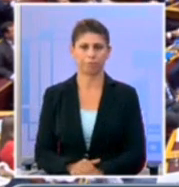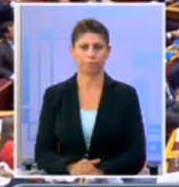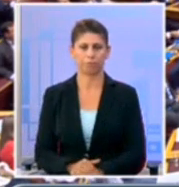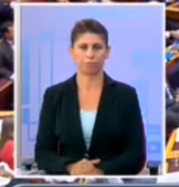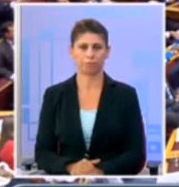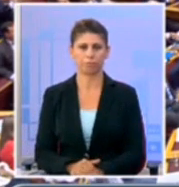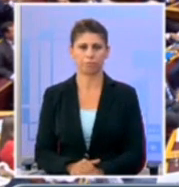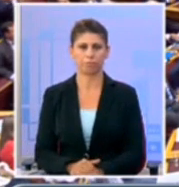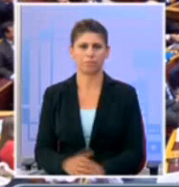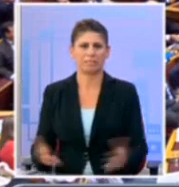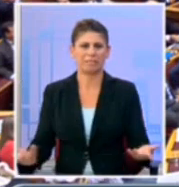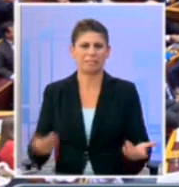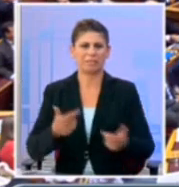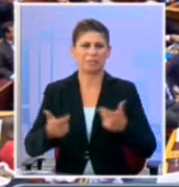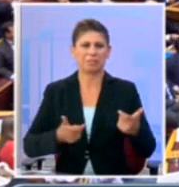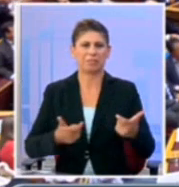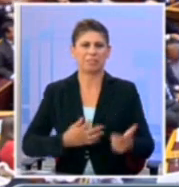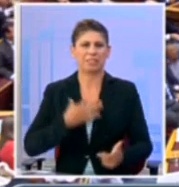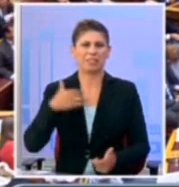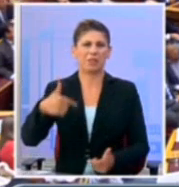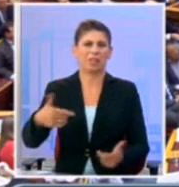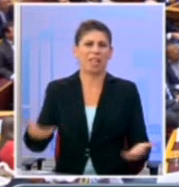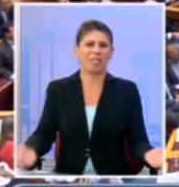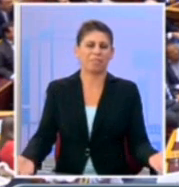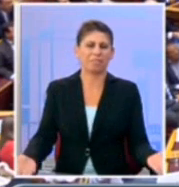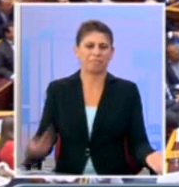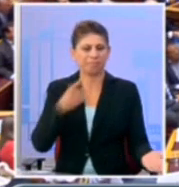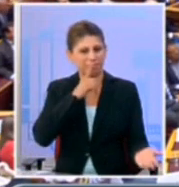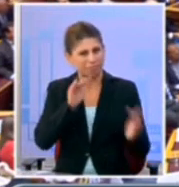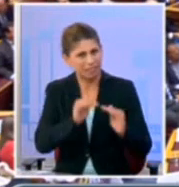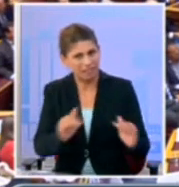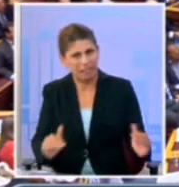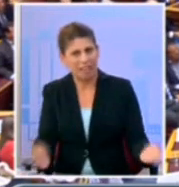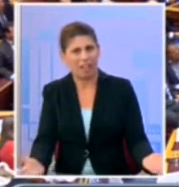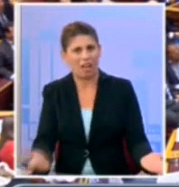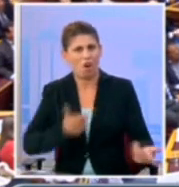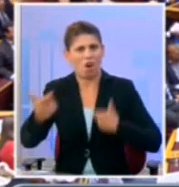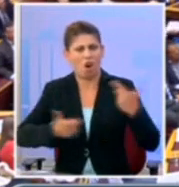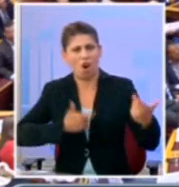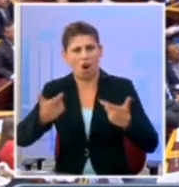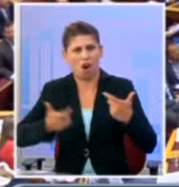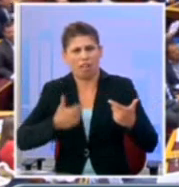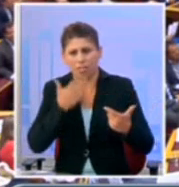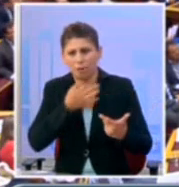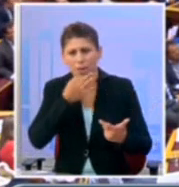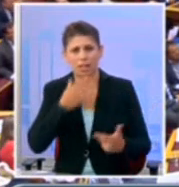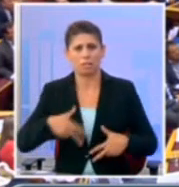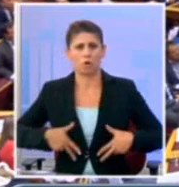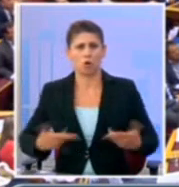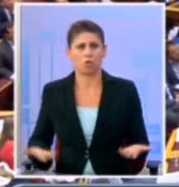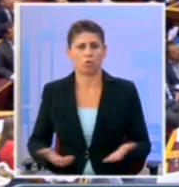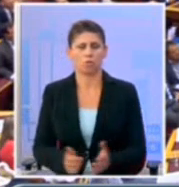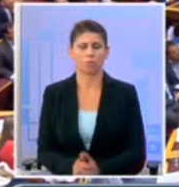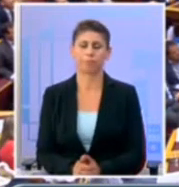Γιατί τώρα, κύριε Άδων, κύριε Γεωργιάδη. Συνεχίστε, κύριε Υπουργέ, συνεχίστε.